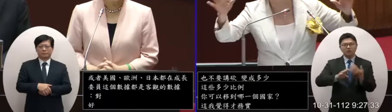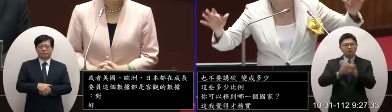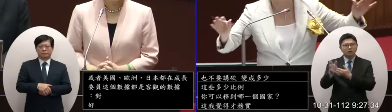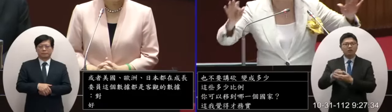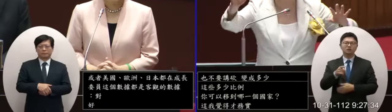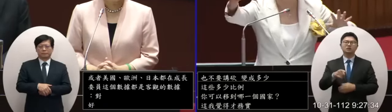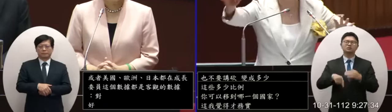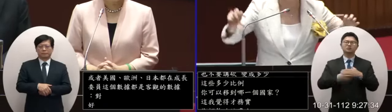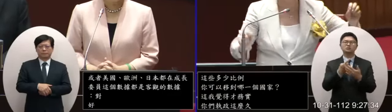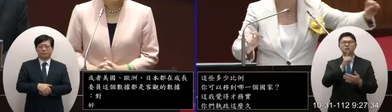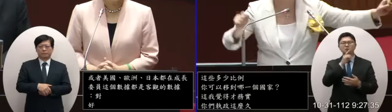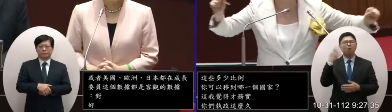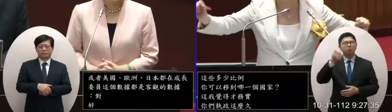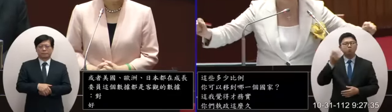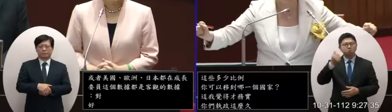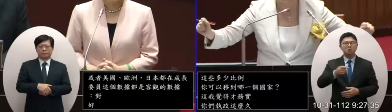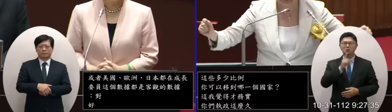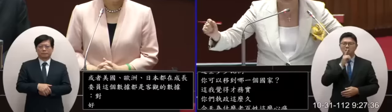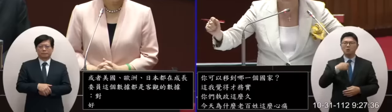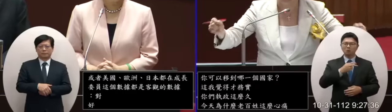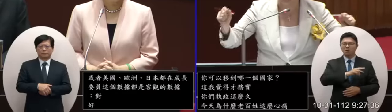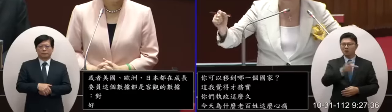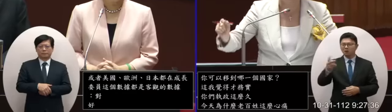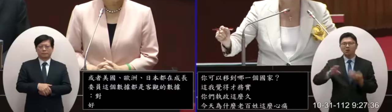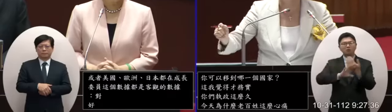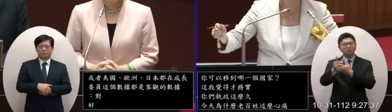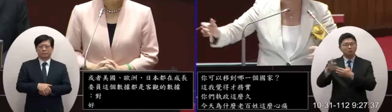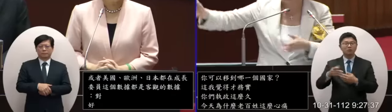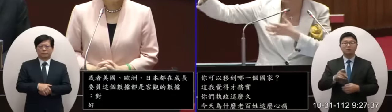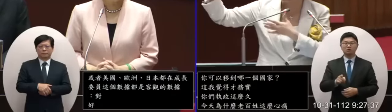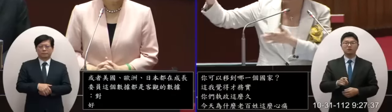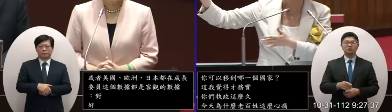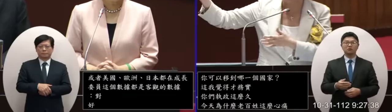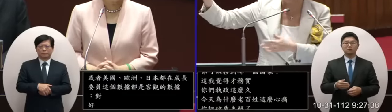话术讲说啊，没有关系，我把它移到哪里。对啊，今天就告诉